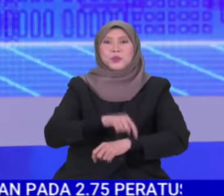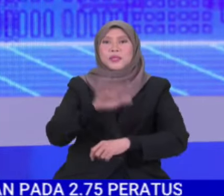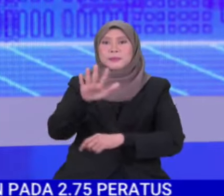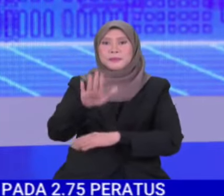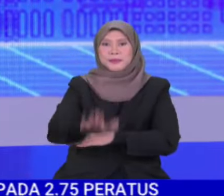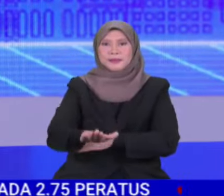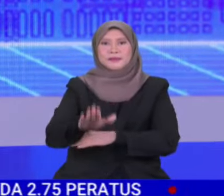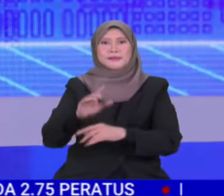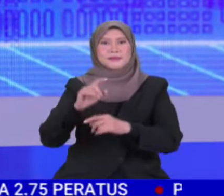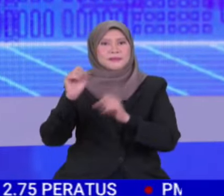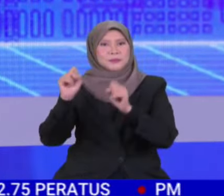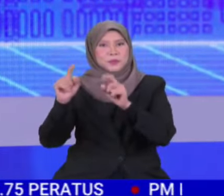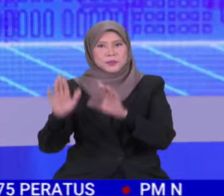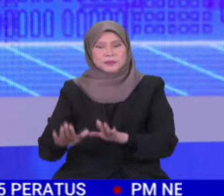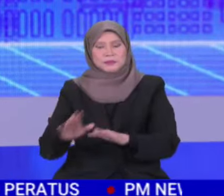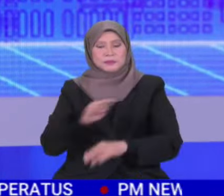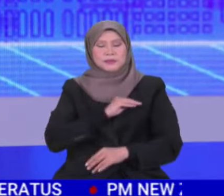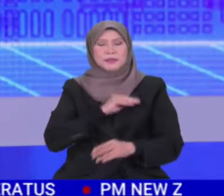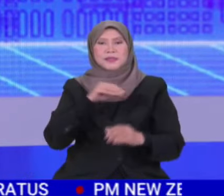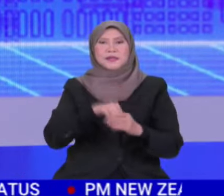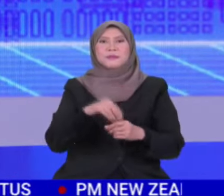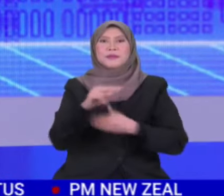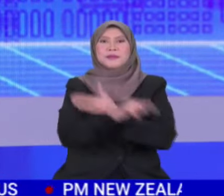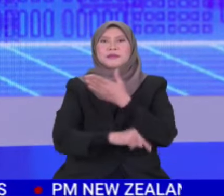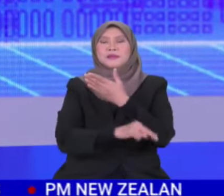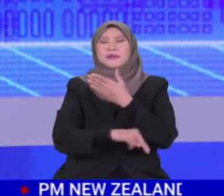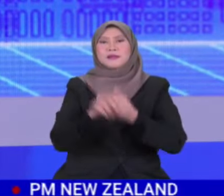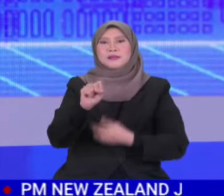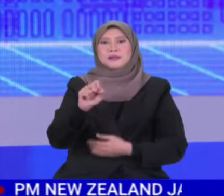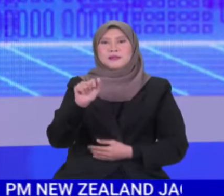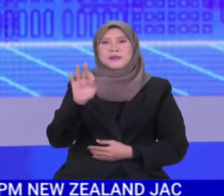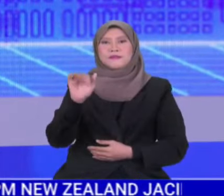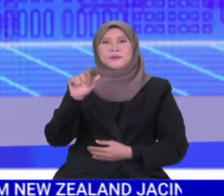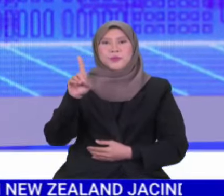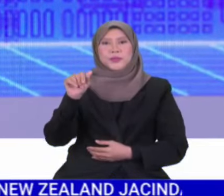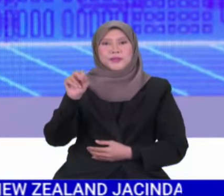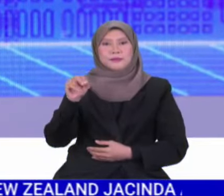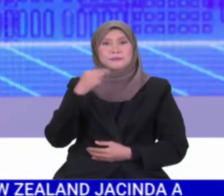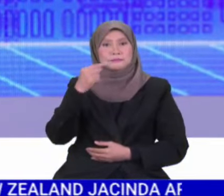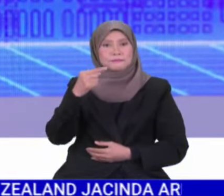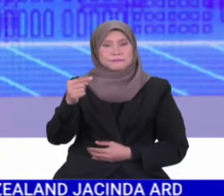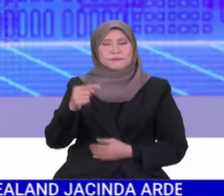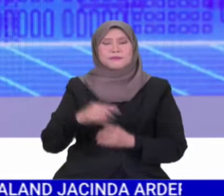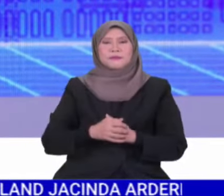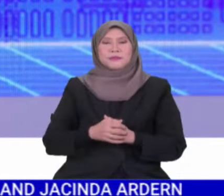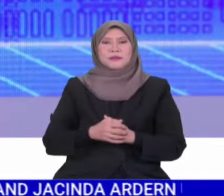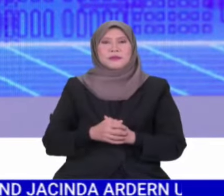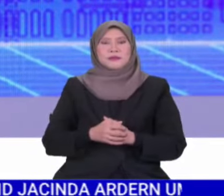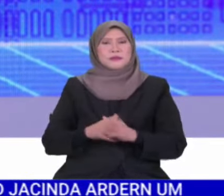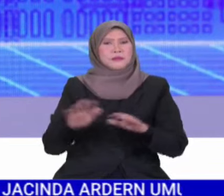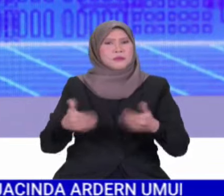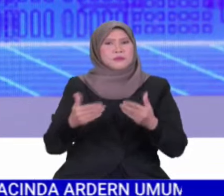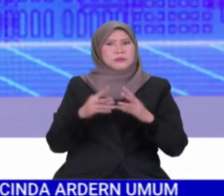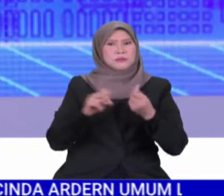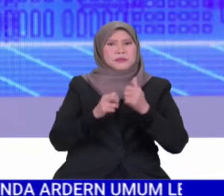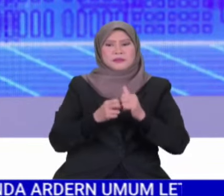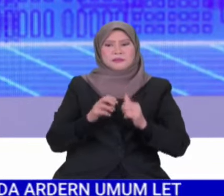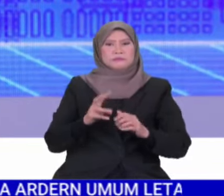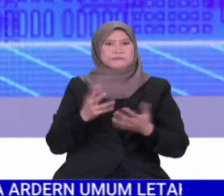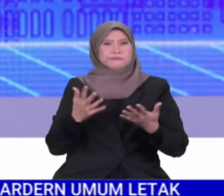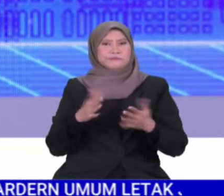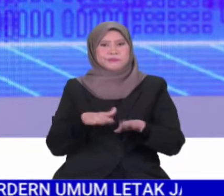pada hujung minggu. Menteri Dalam Negeri Datuk Seri Saifuddin Nasution Ismail berkata, ia antara langkah mengatasi isu